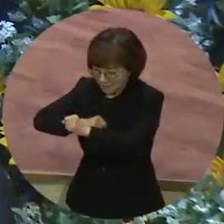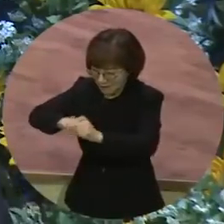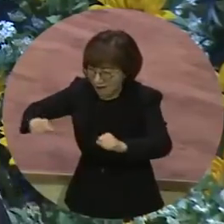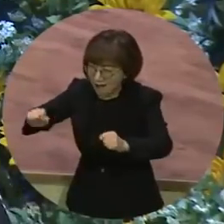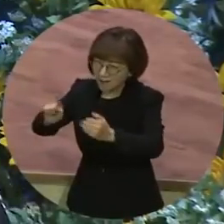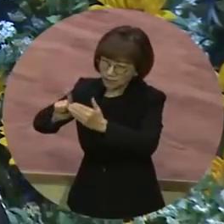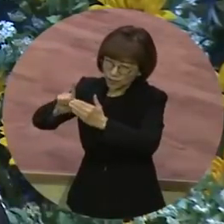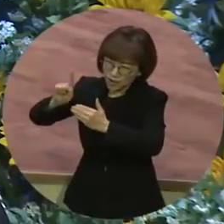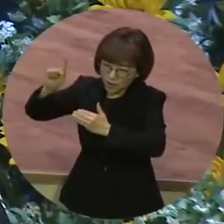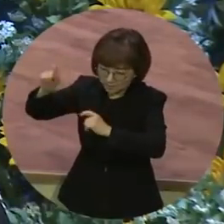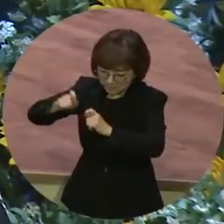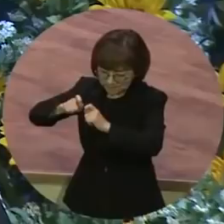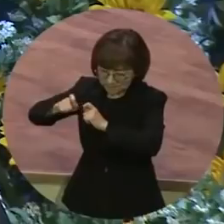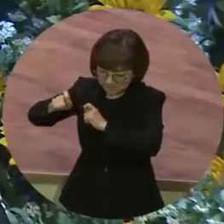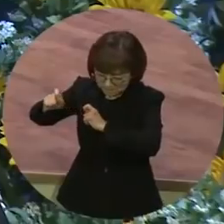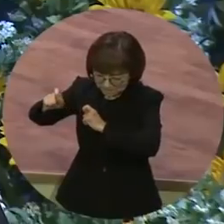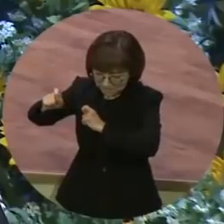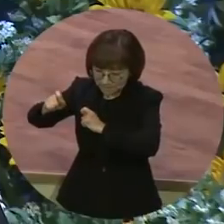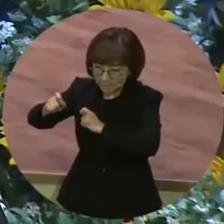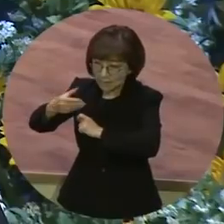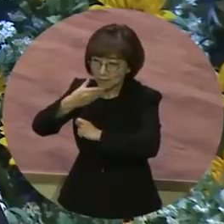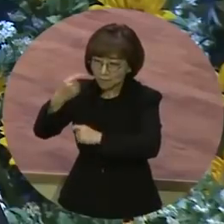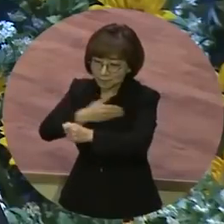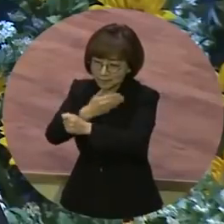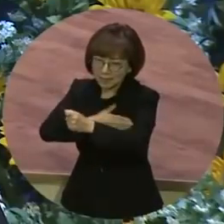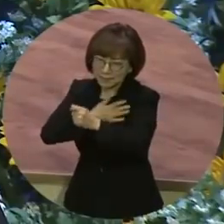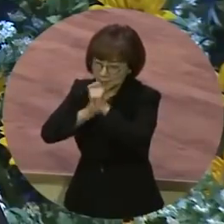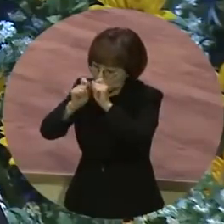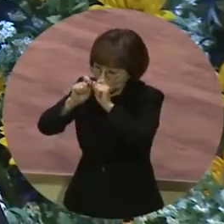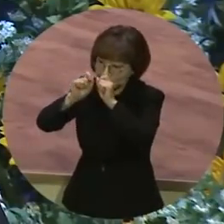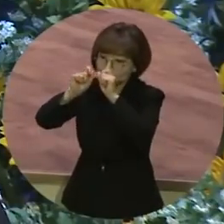길이를 알아. 바울이 이야기했어.